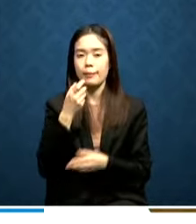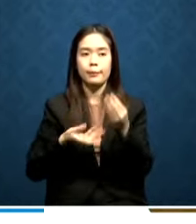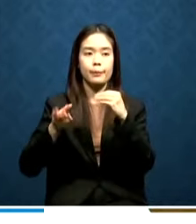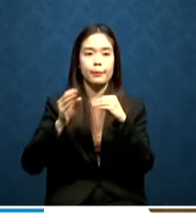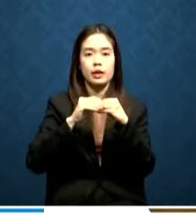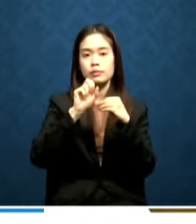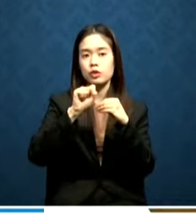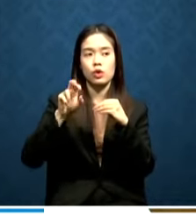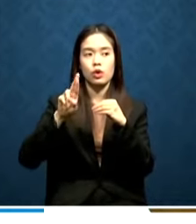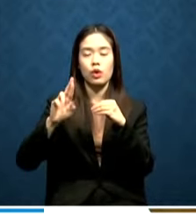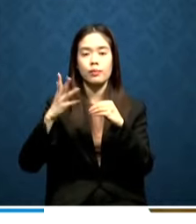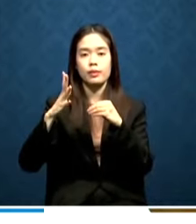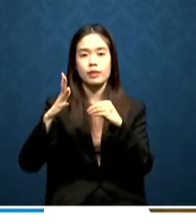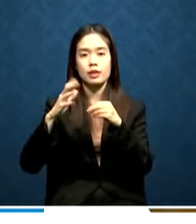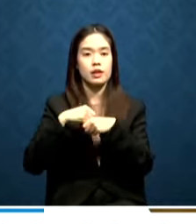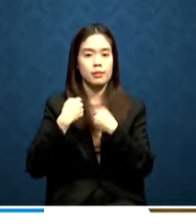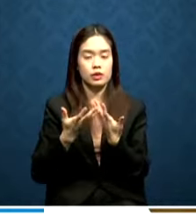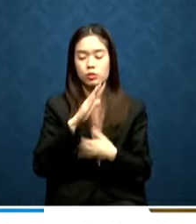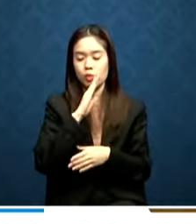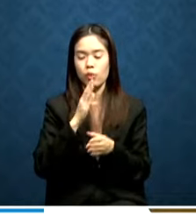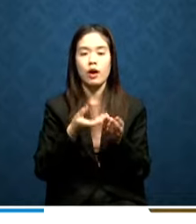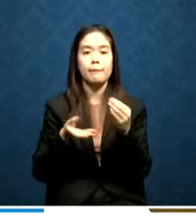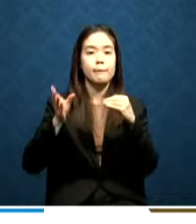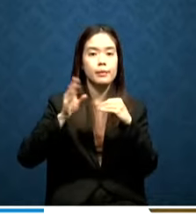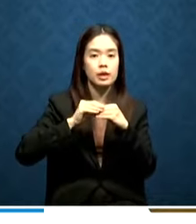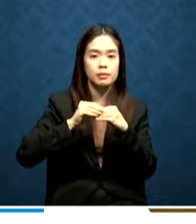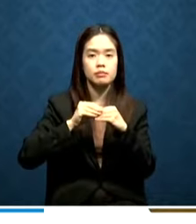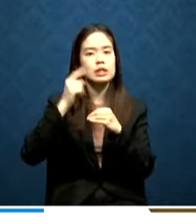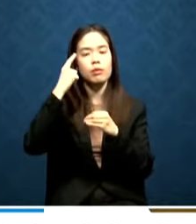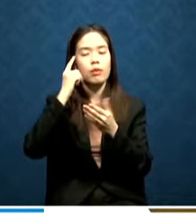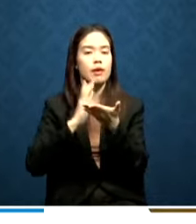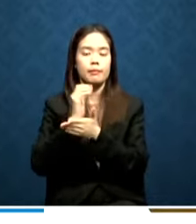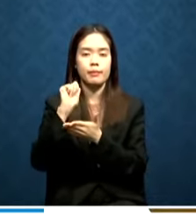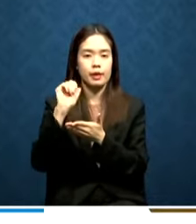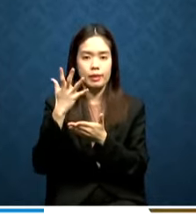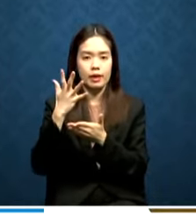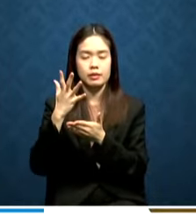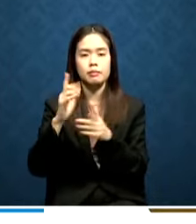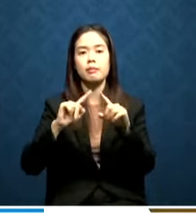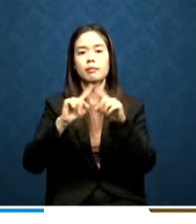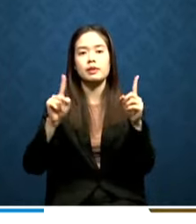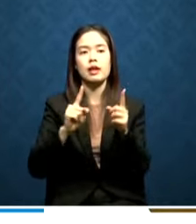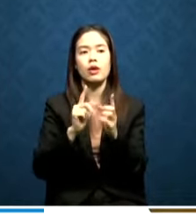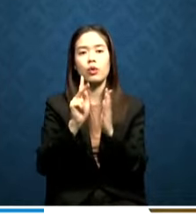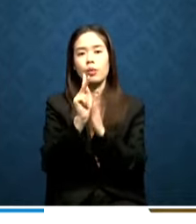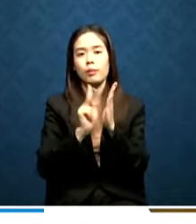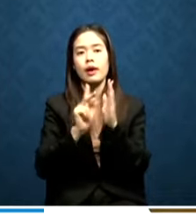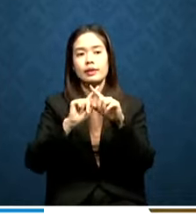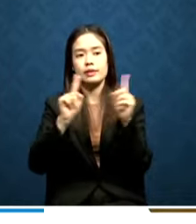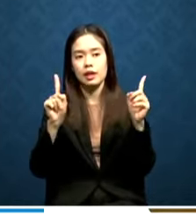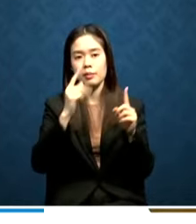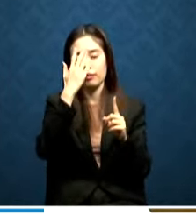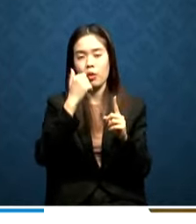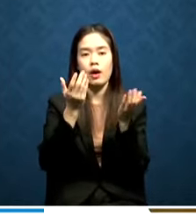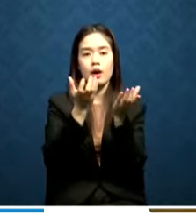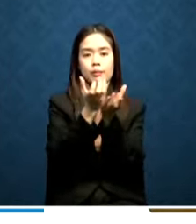เราคิดแล้วเรื่องนี้ถ้าใส่สสรเข้าไปเนี่ยไม่ผ่านมันจะขัดกฎหมายเพราะว่ากฎหมายประชามติฉบับเก่าเ